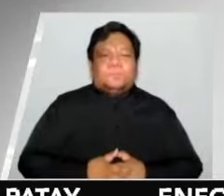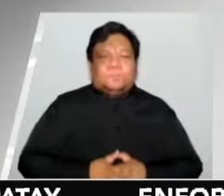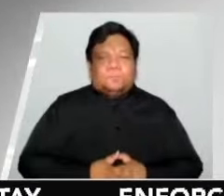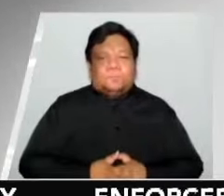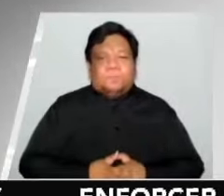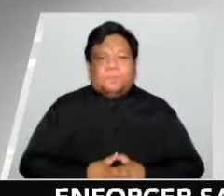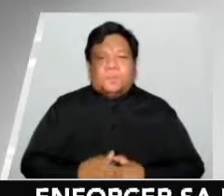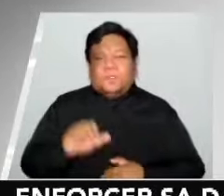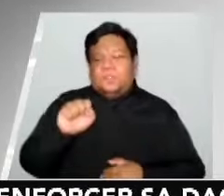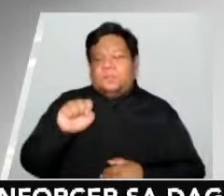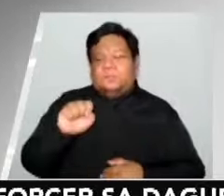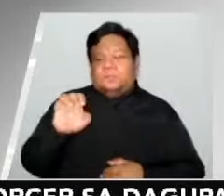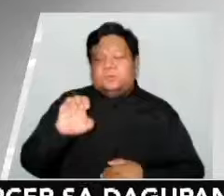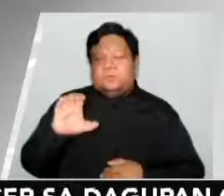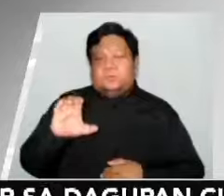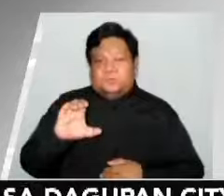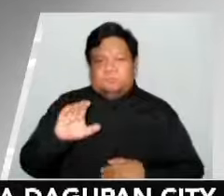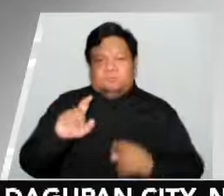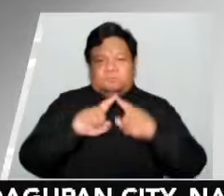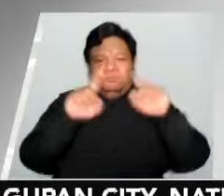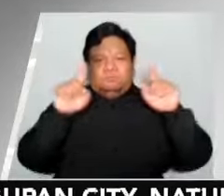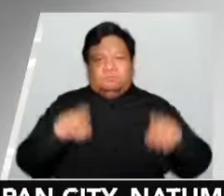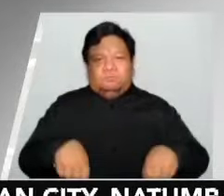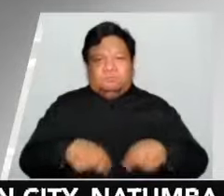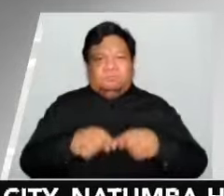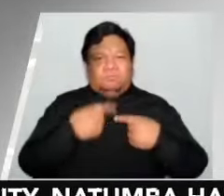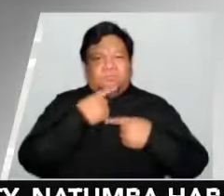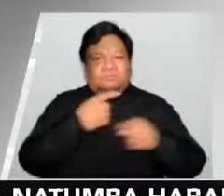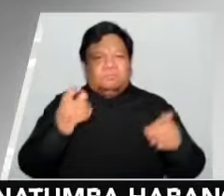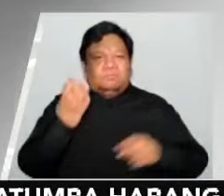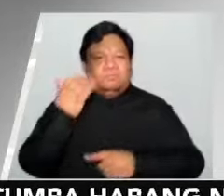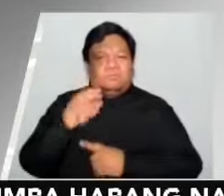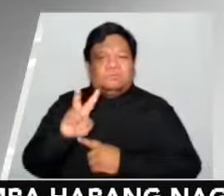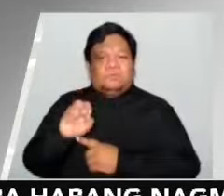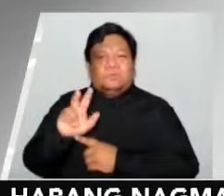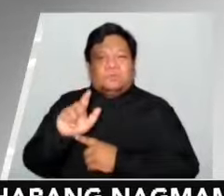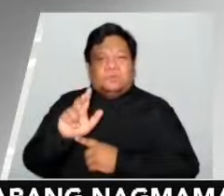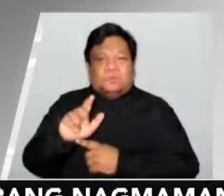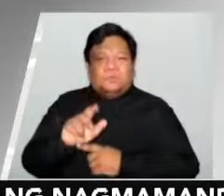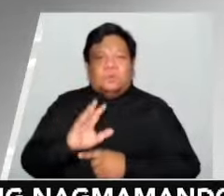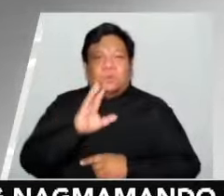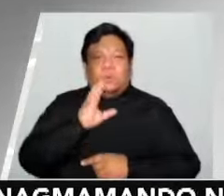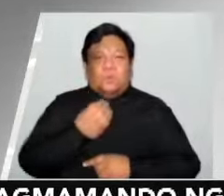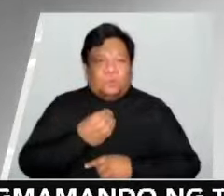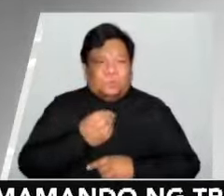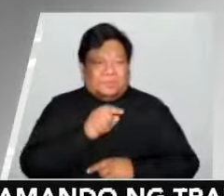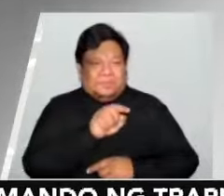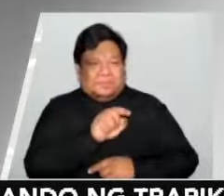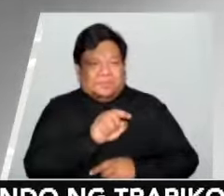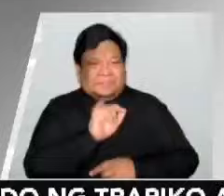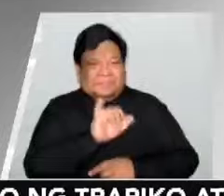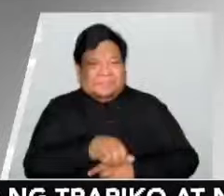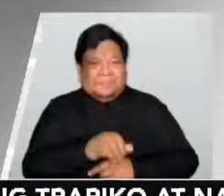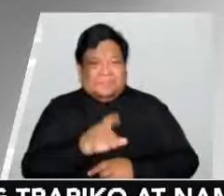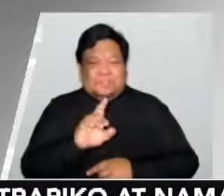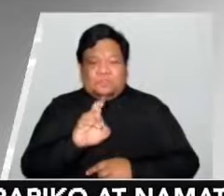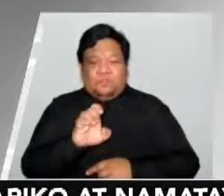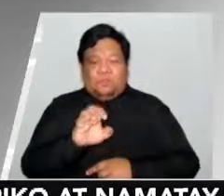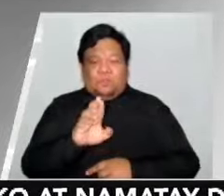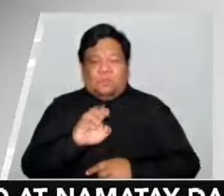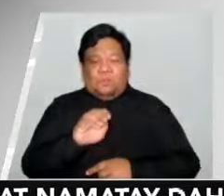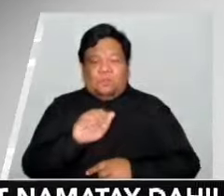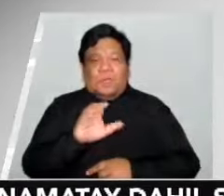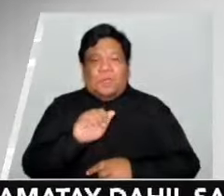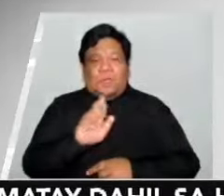Commission noong September 2023 Chief operating officer ng dermacare beyond skin care solutions si Chanda at